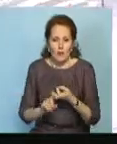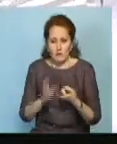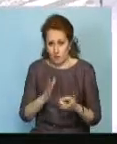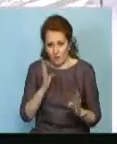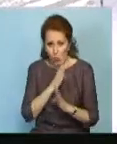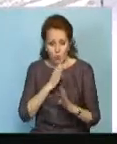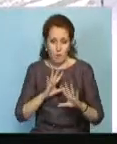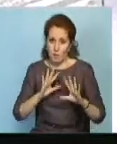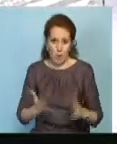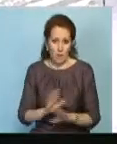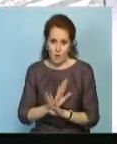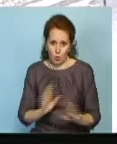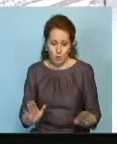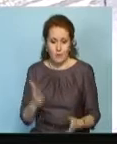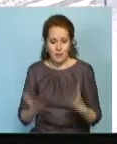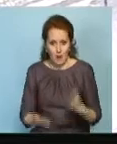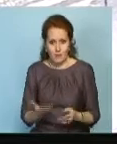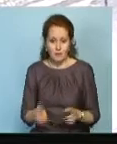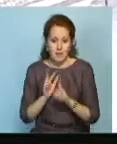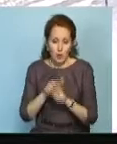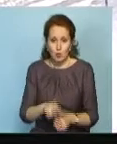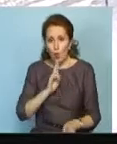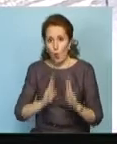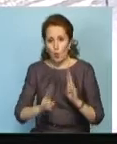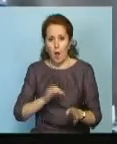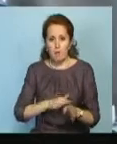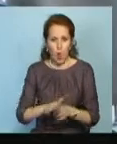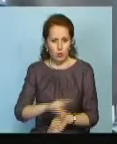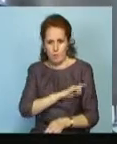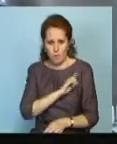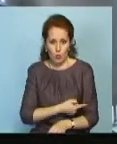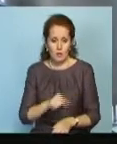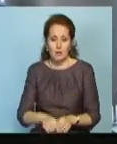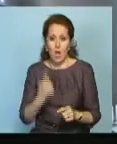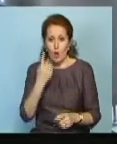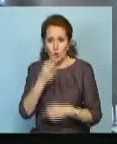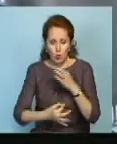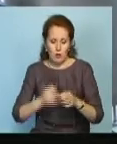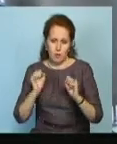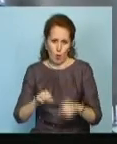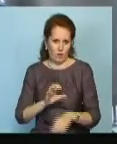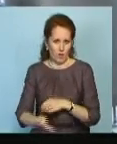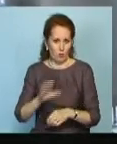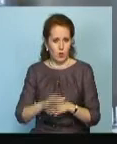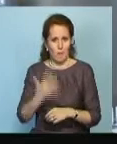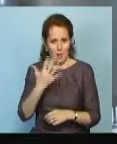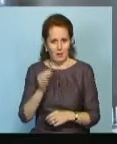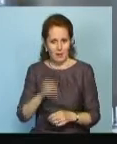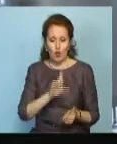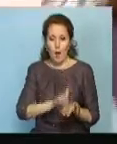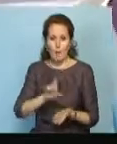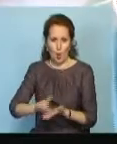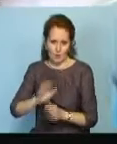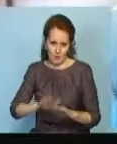не происходит. Если загрузить кухню на полную мощность, здесь могут за одни сутки выпустить 5000 порций детского